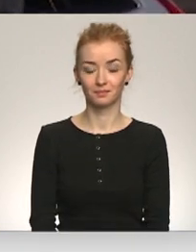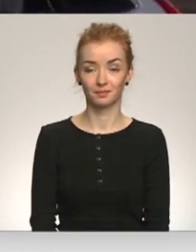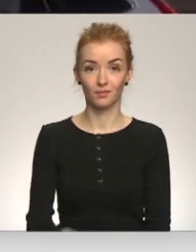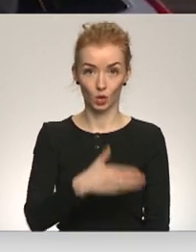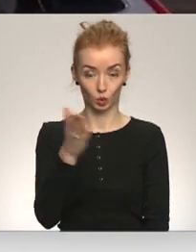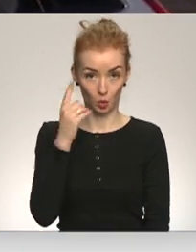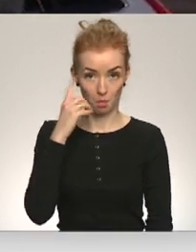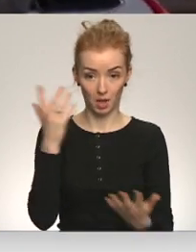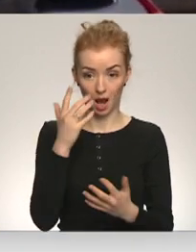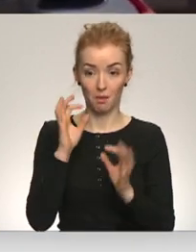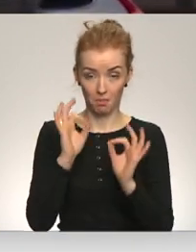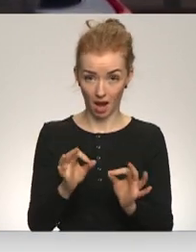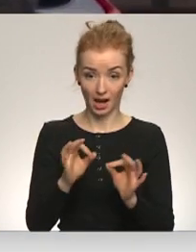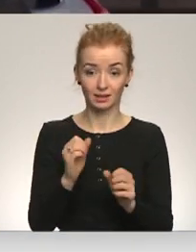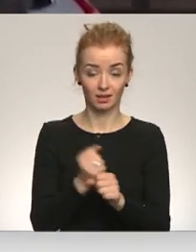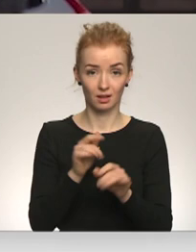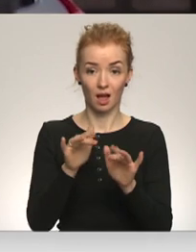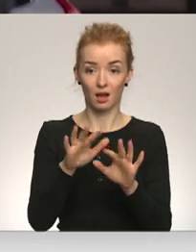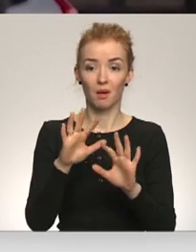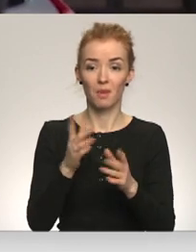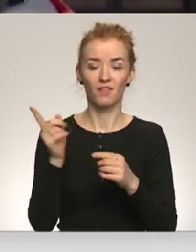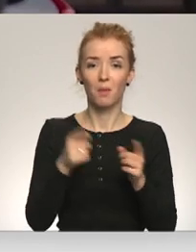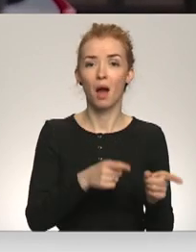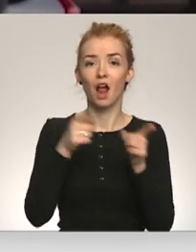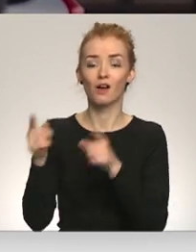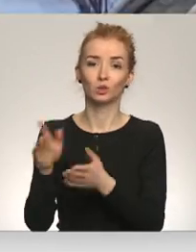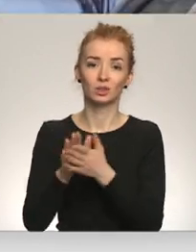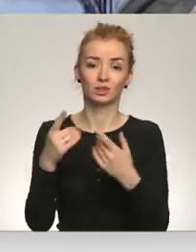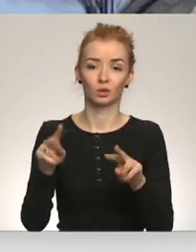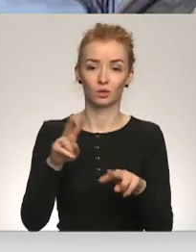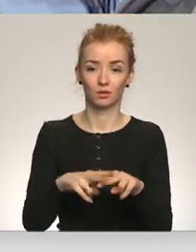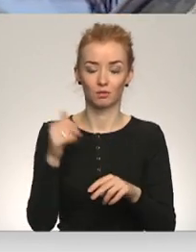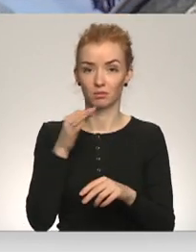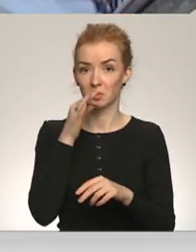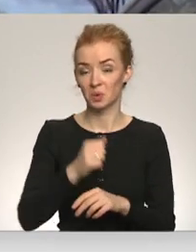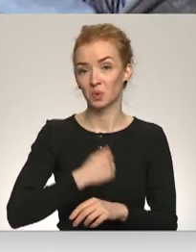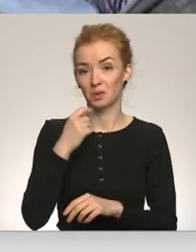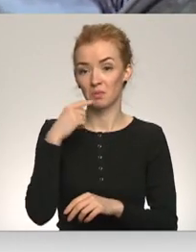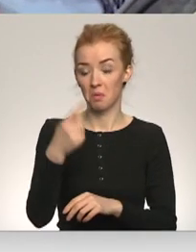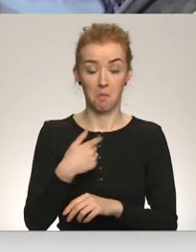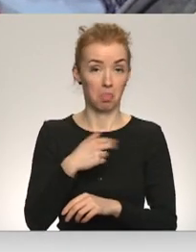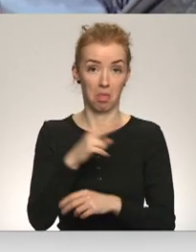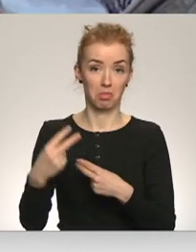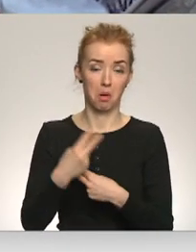Jūsuprāt, pareizi dara? Pareizi dara, bet viņi pārvāksies uz citu vietu. Grūti pateikt, man viņa nemaisa.